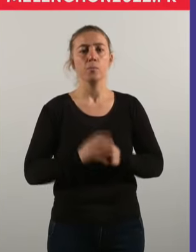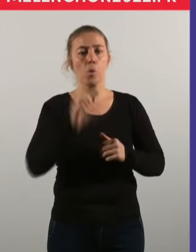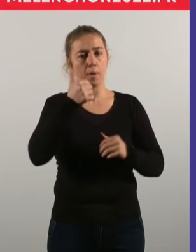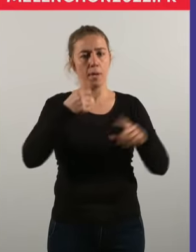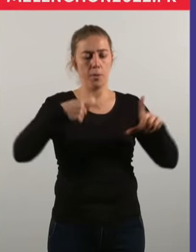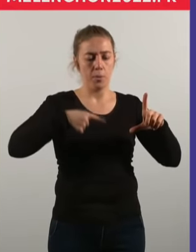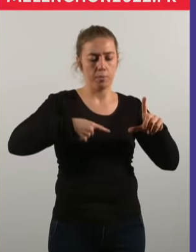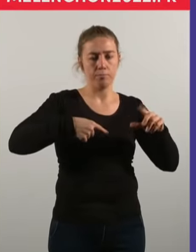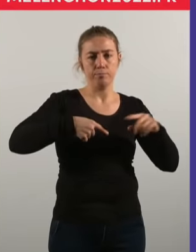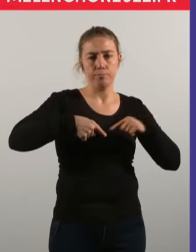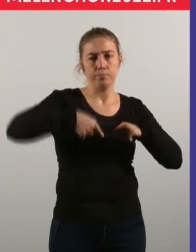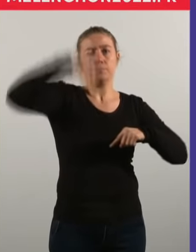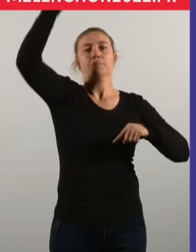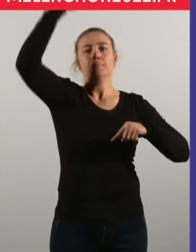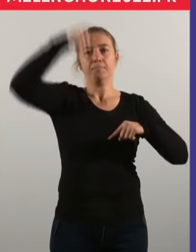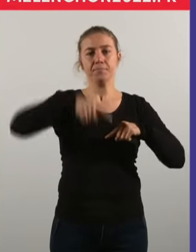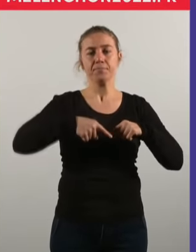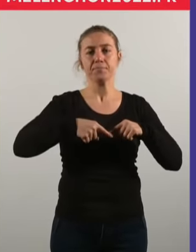verticalité.